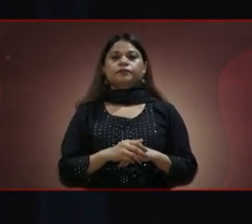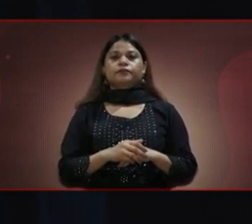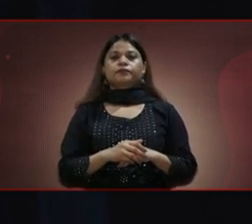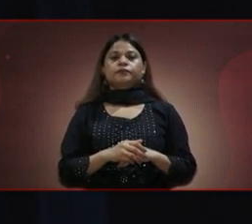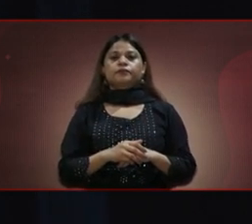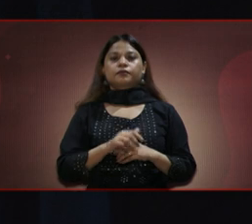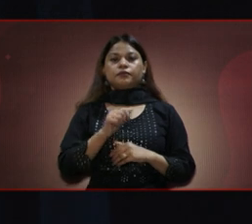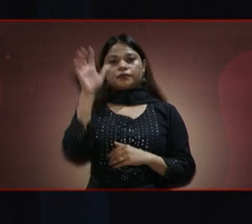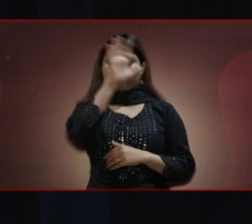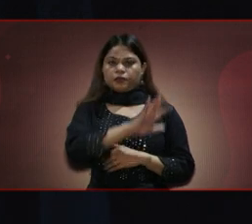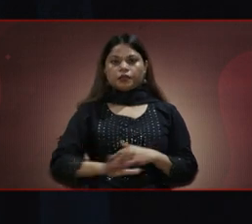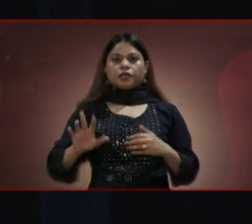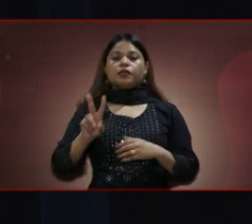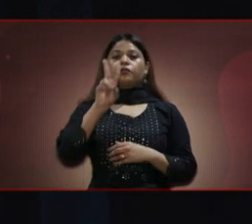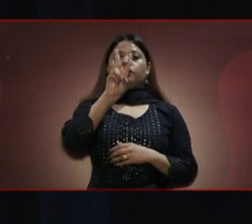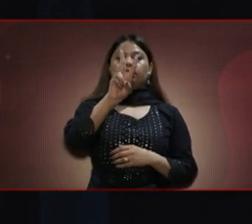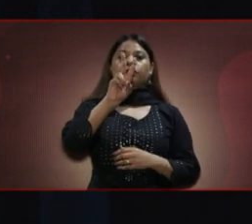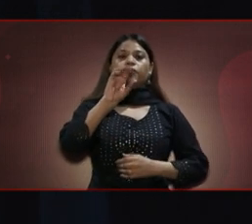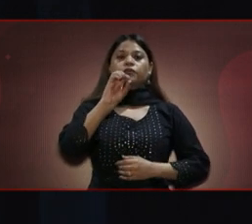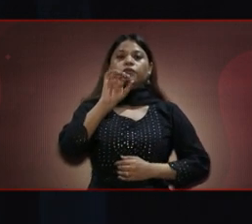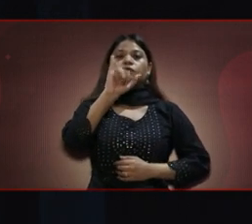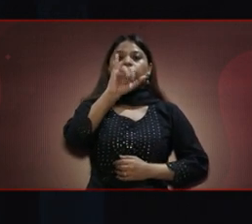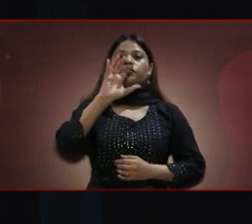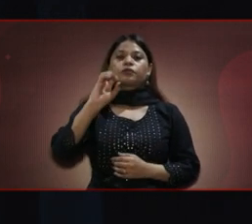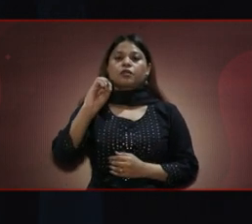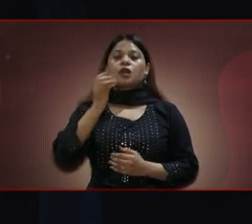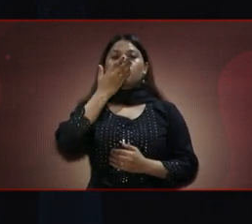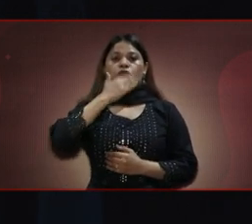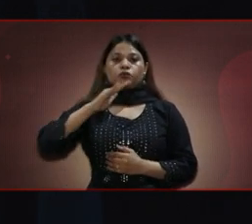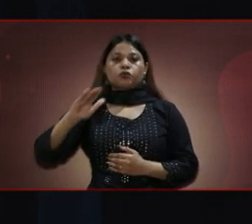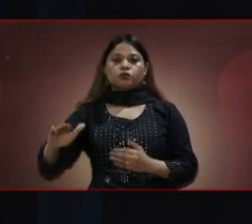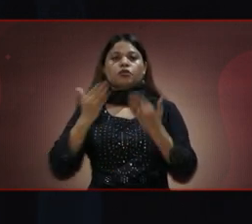में 260 मिलियन स्कूल स्टूडेंट्स हैं।